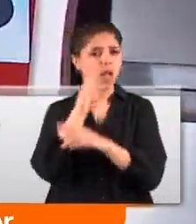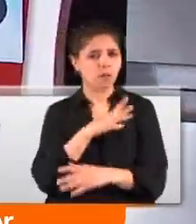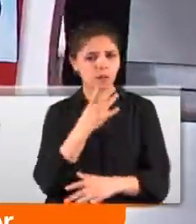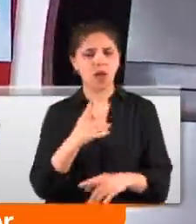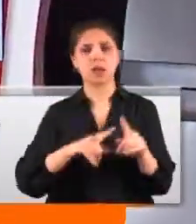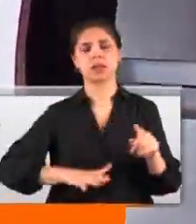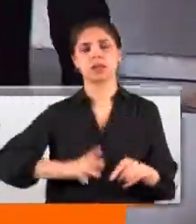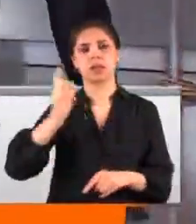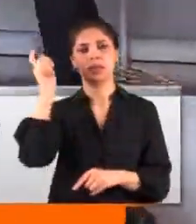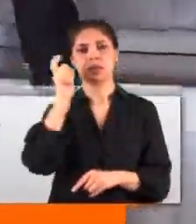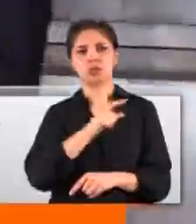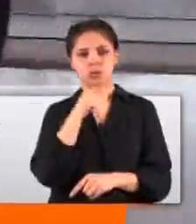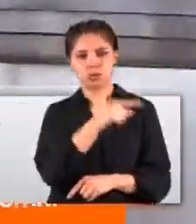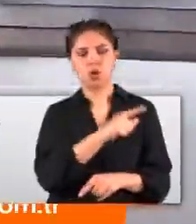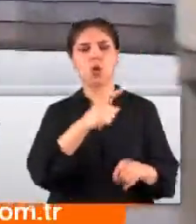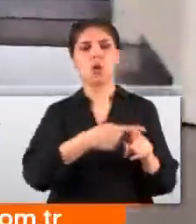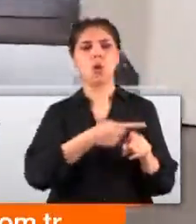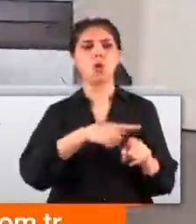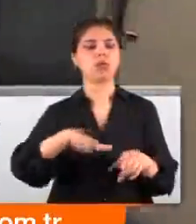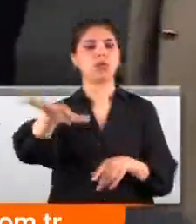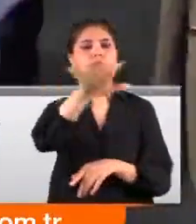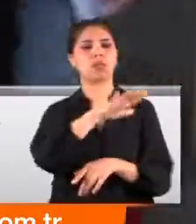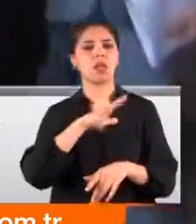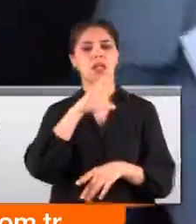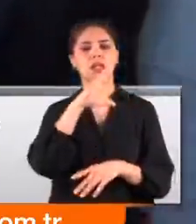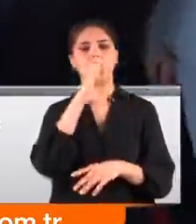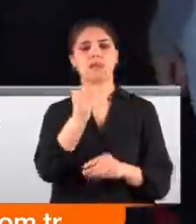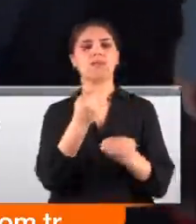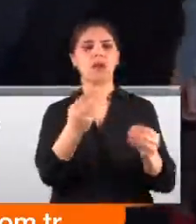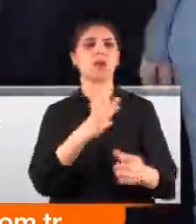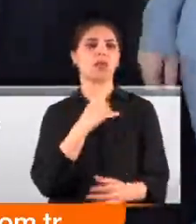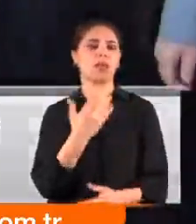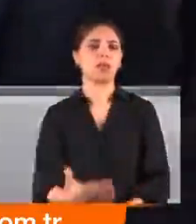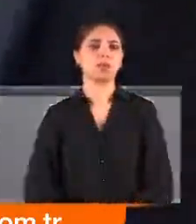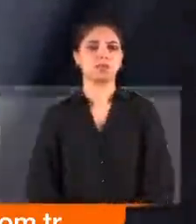Kılıçdaroğlu ve koalisyon ortakları altın tepside sunuyor yorumlarını da beraberinde getirdi.